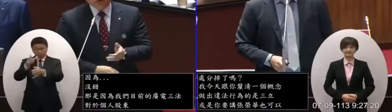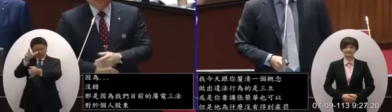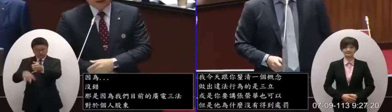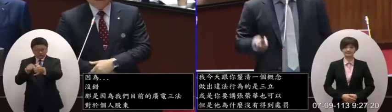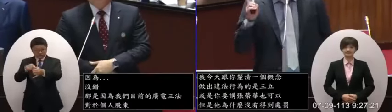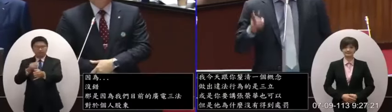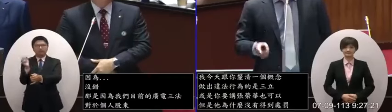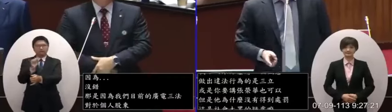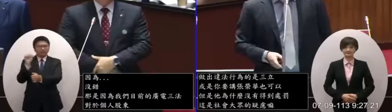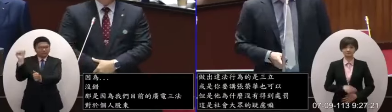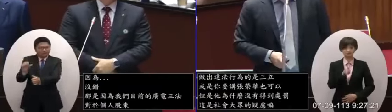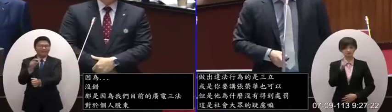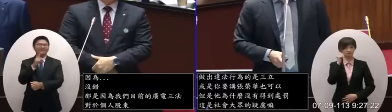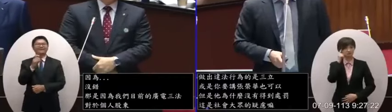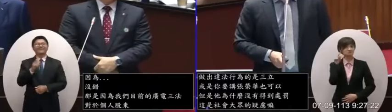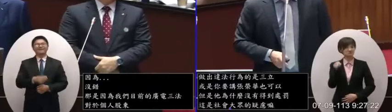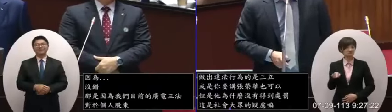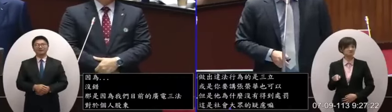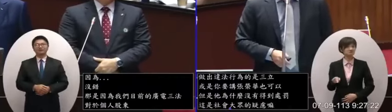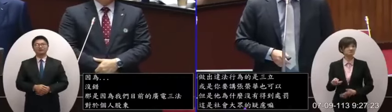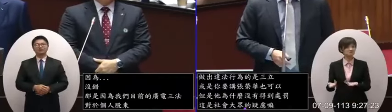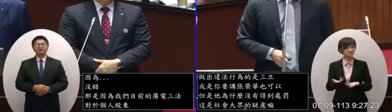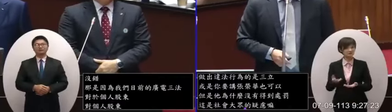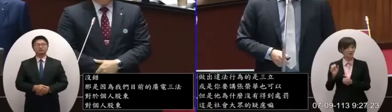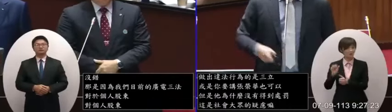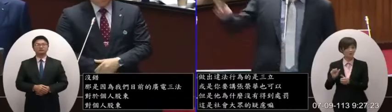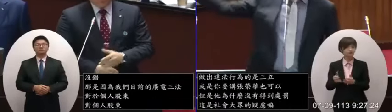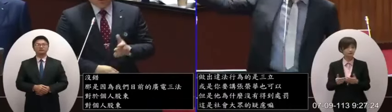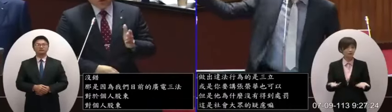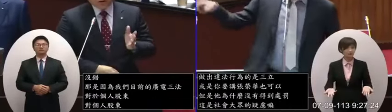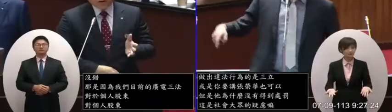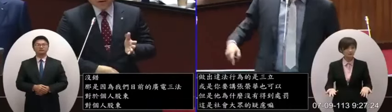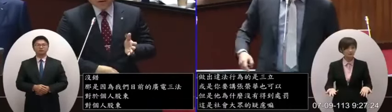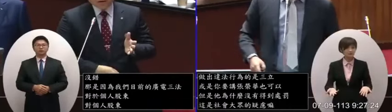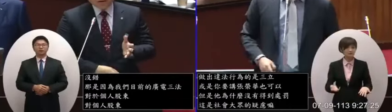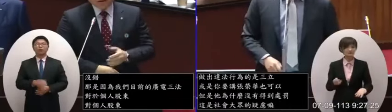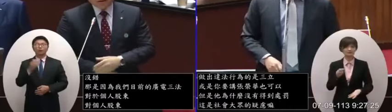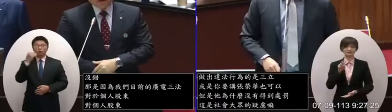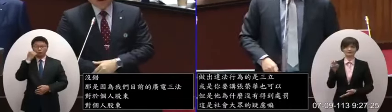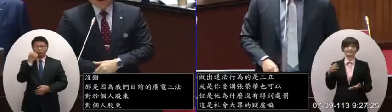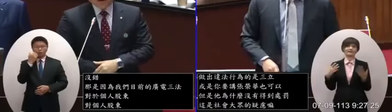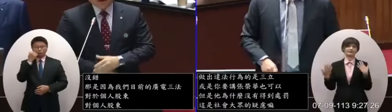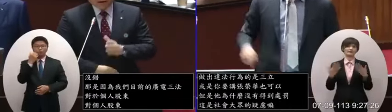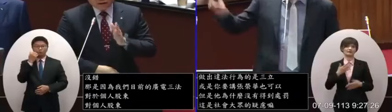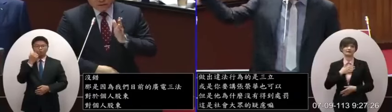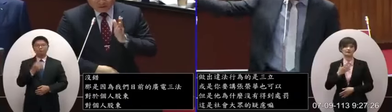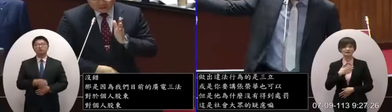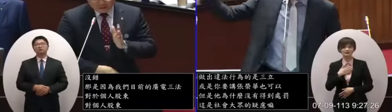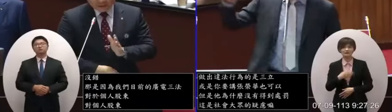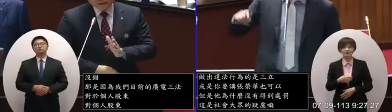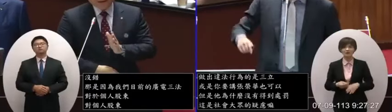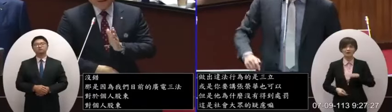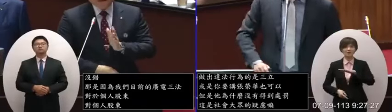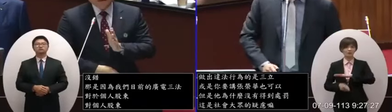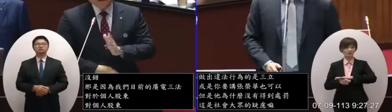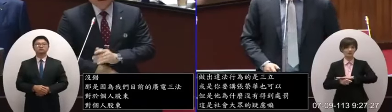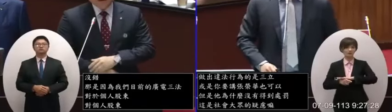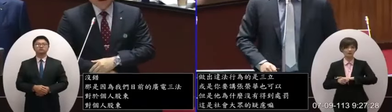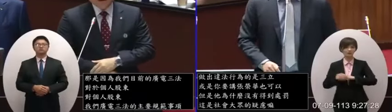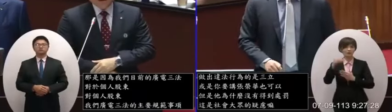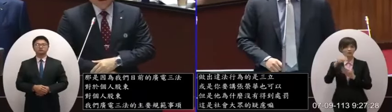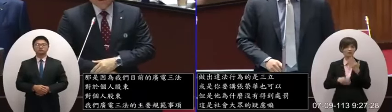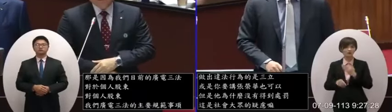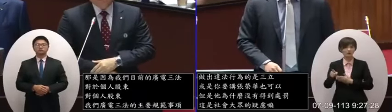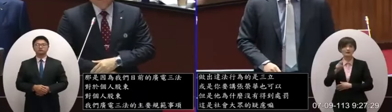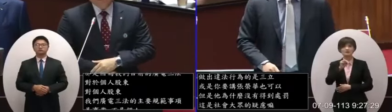作用法去处罚。 你认为这种行为应不应该处罚？明明就知道红线在那里。明明就知道 NCC